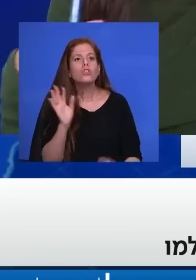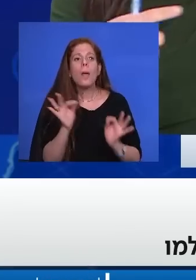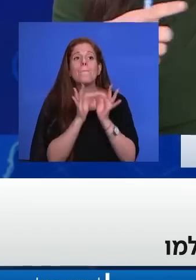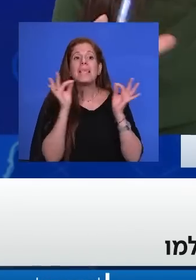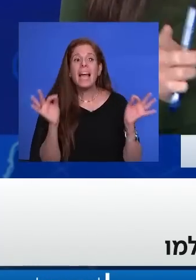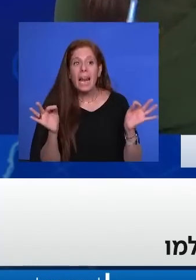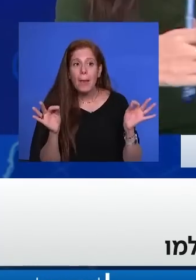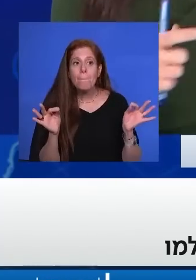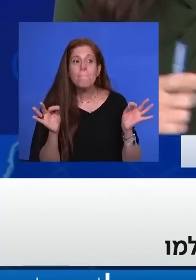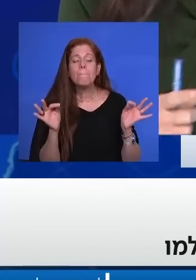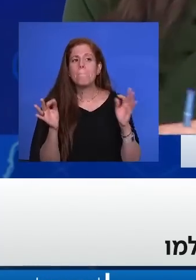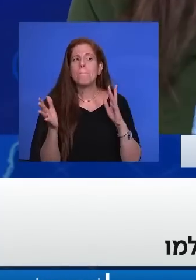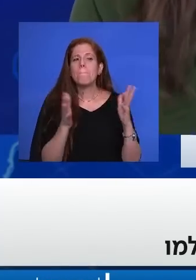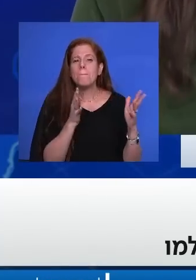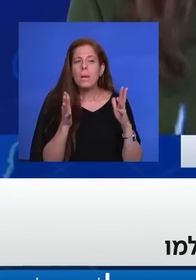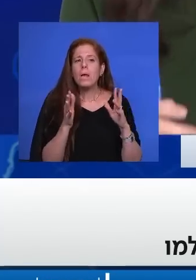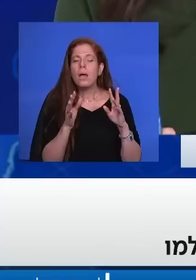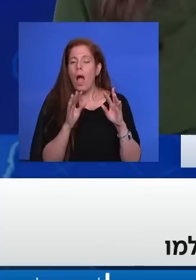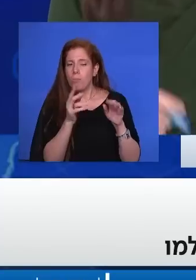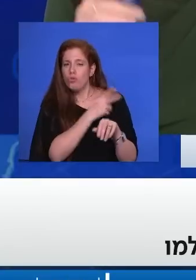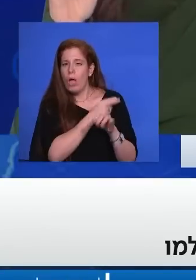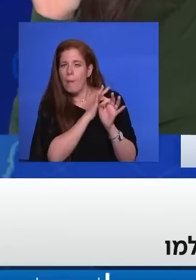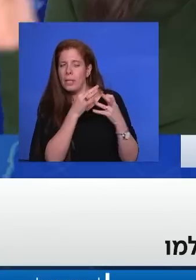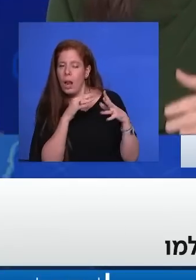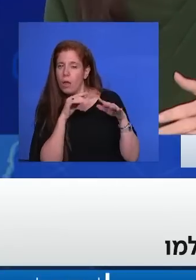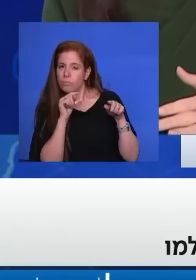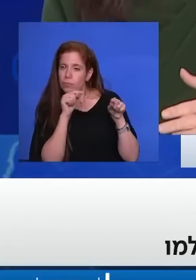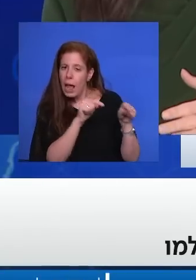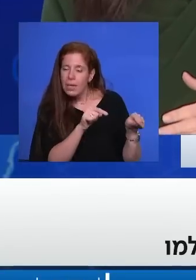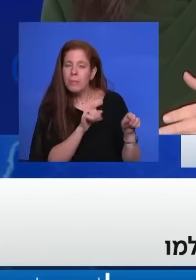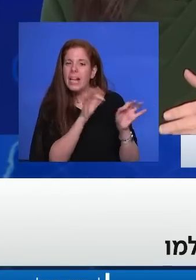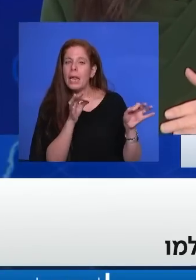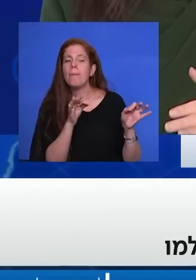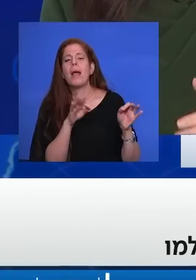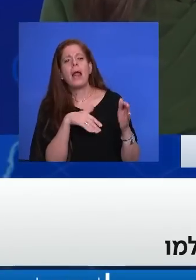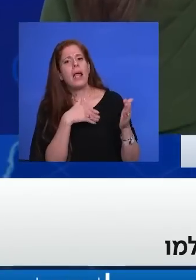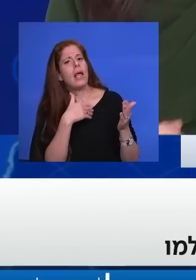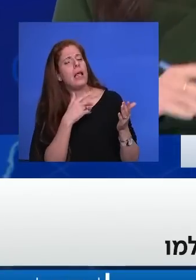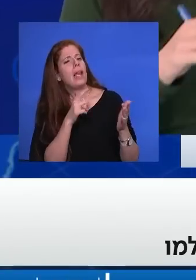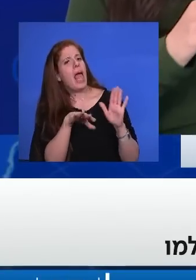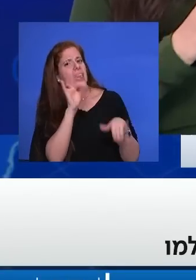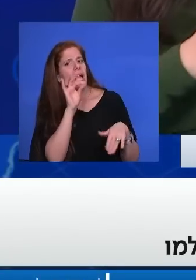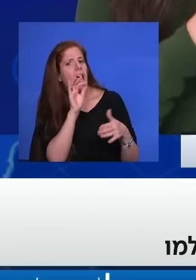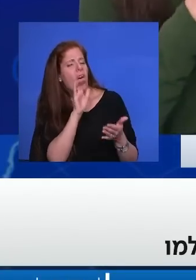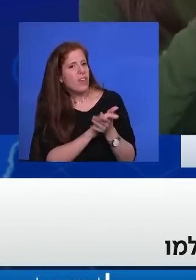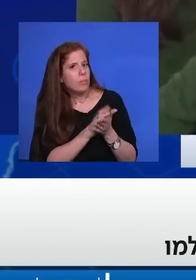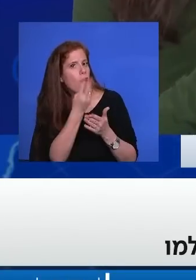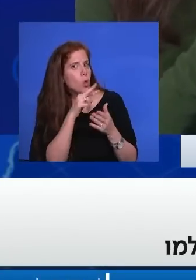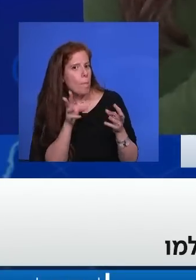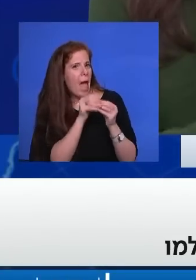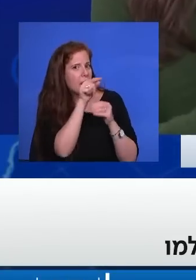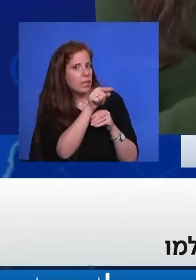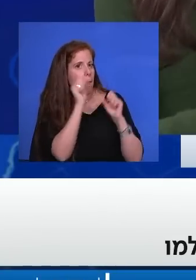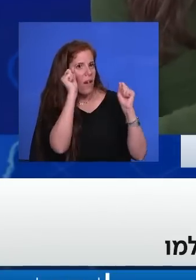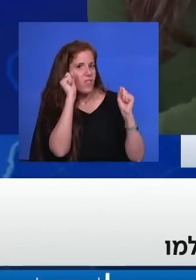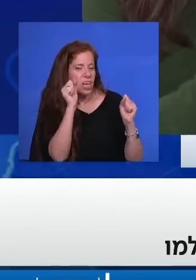ככה לחתר אותה המשטרה, מה זאת אומרת? מתחילים לעצר חברים שהיו איתה בהפגנה, מתחילים, חברים